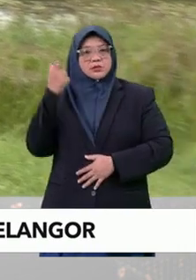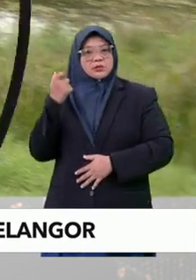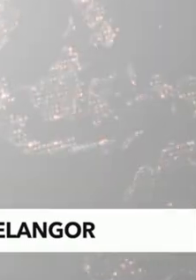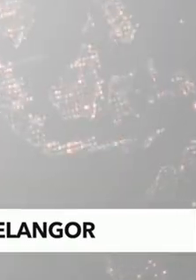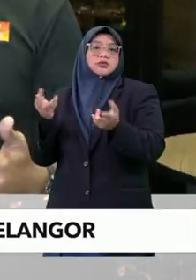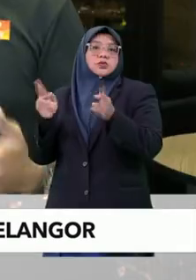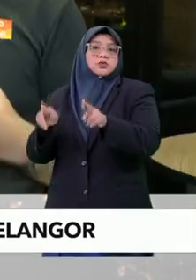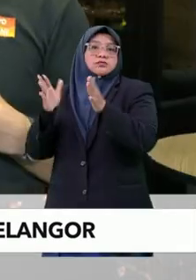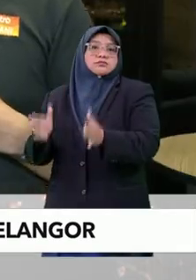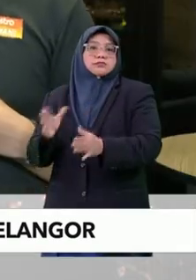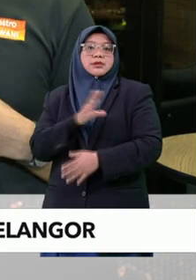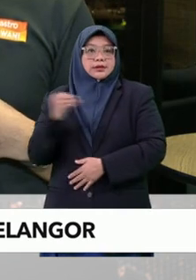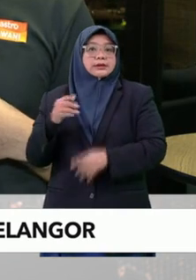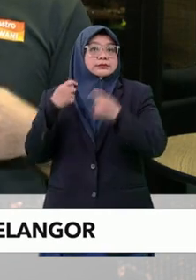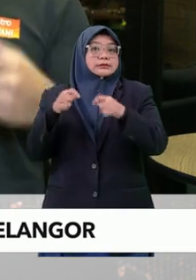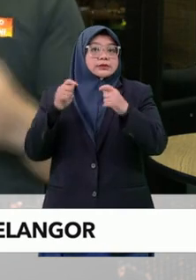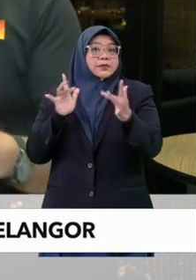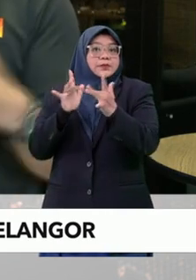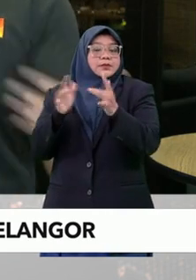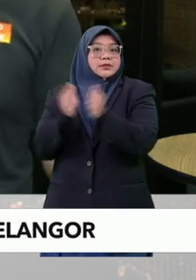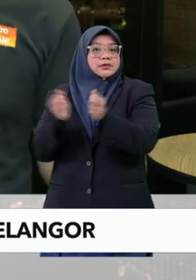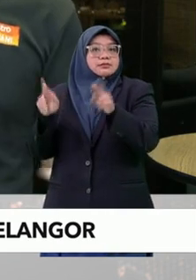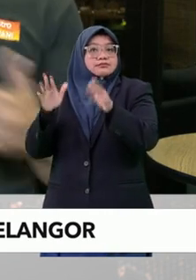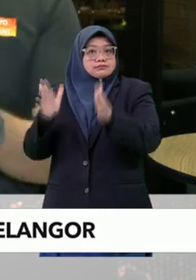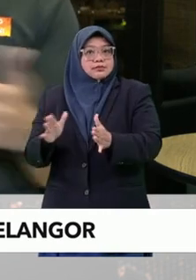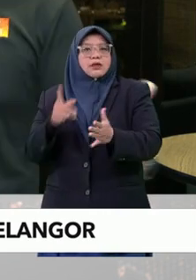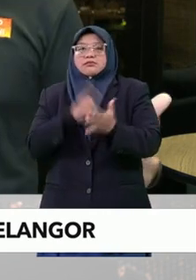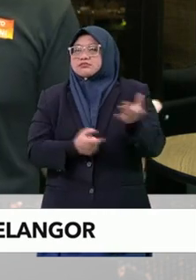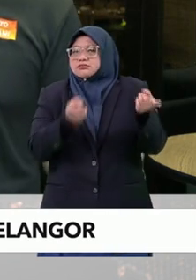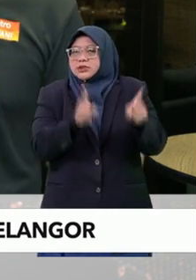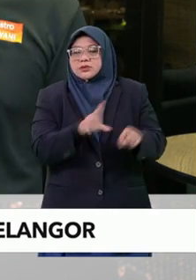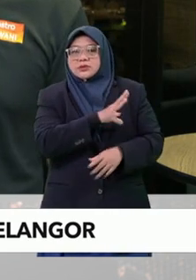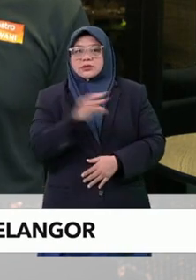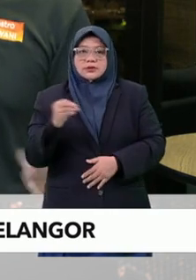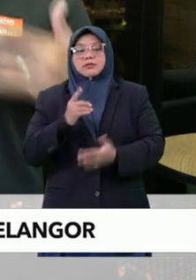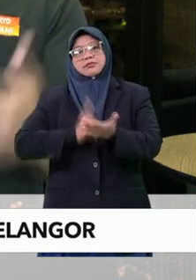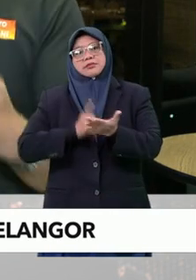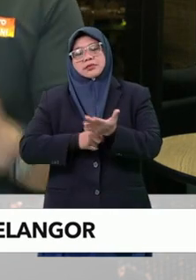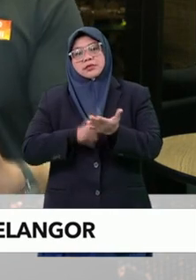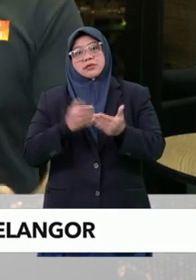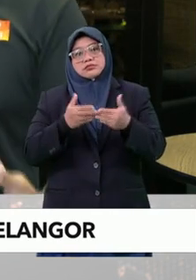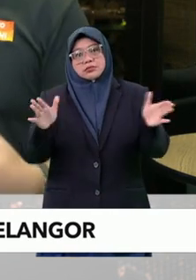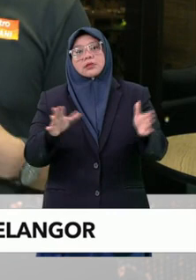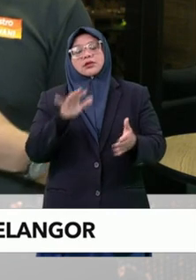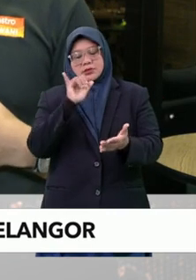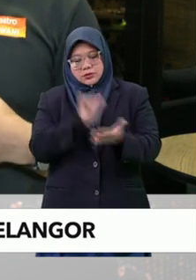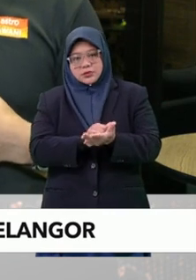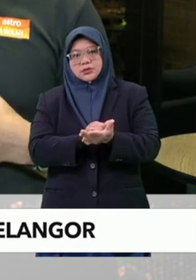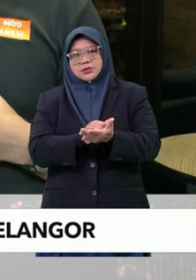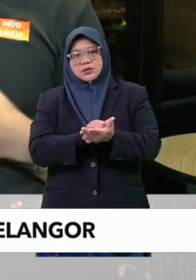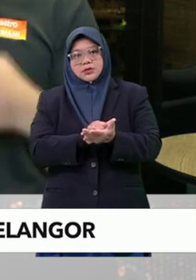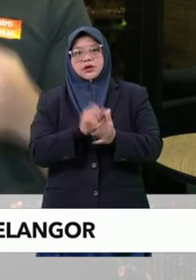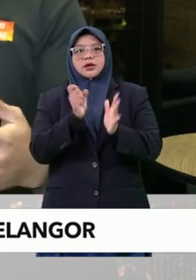berkenaan dan kita coba mendapatkan eee reaksi dapat kontraktor apakah yang berlaku dan apakah meja ringan yang dibuka itu akan kita berikan dalam